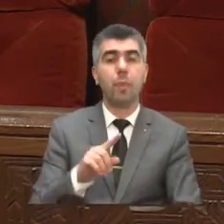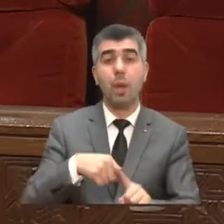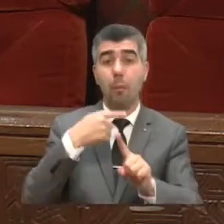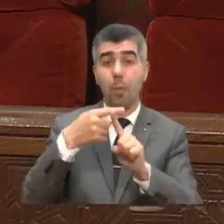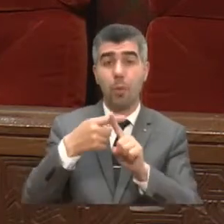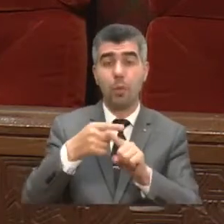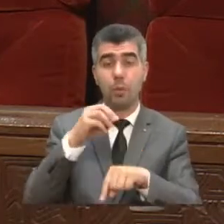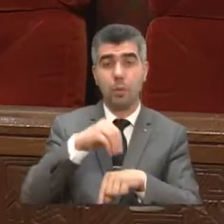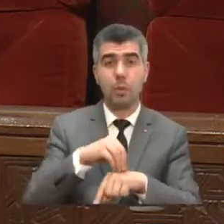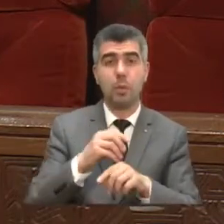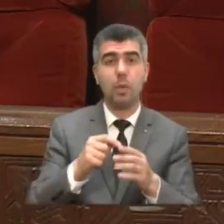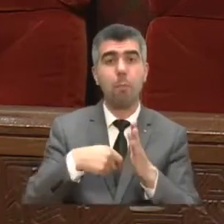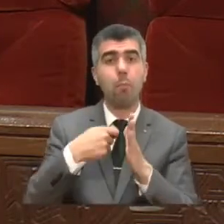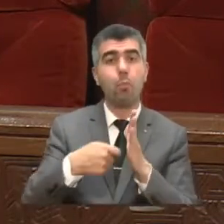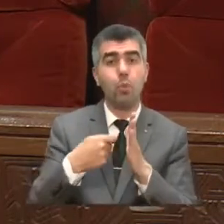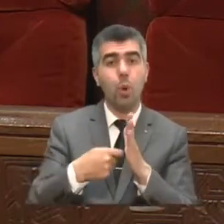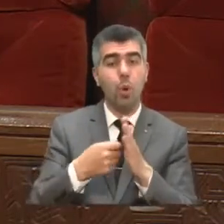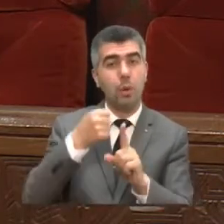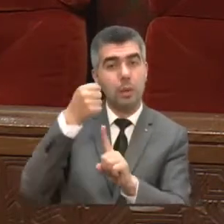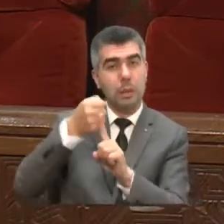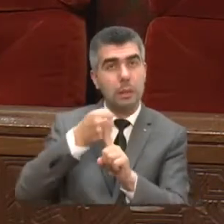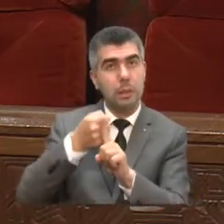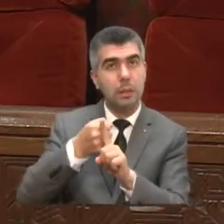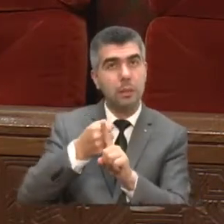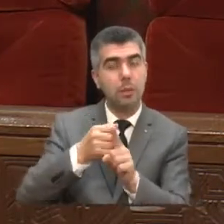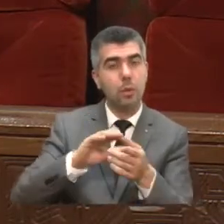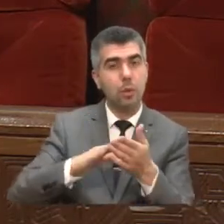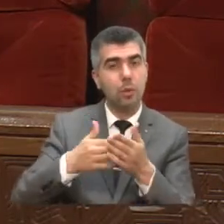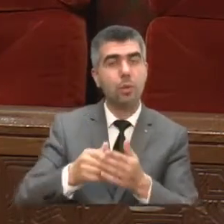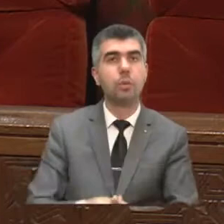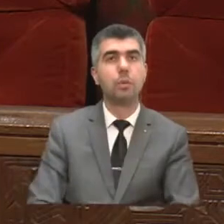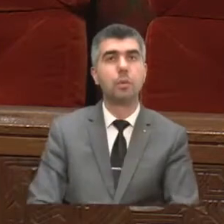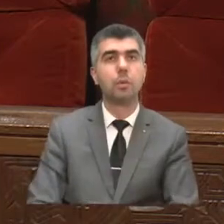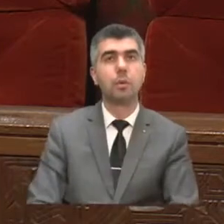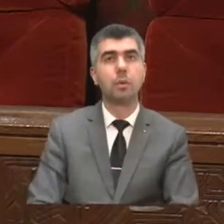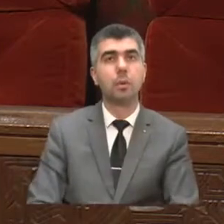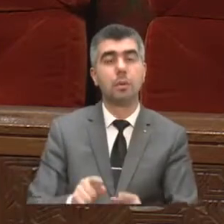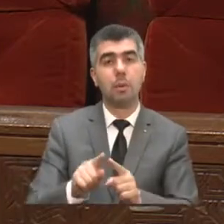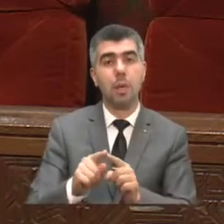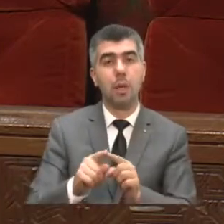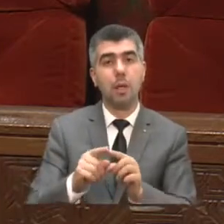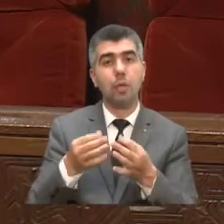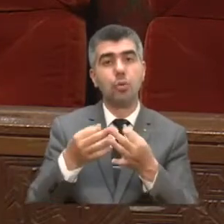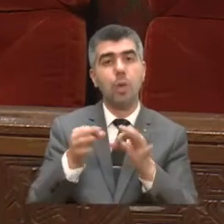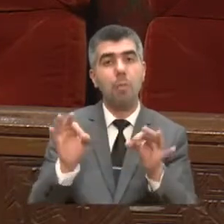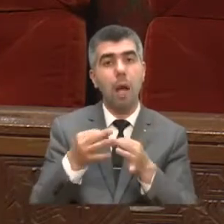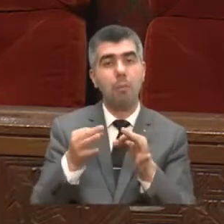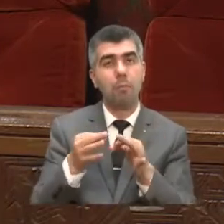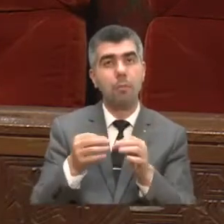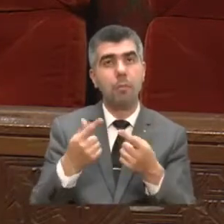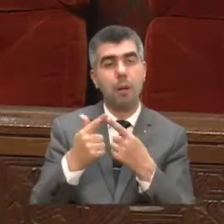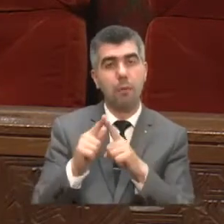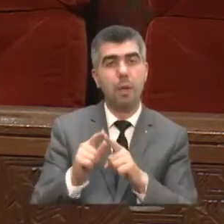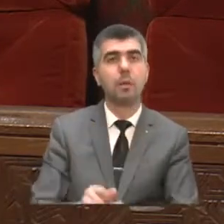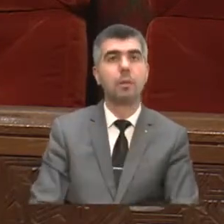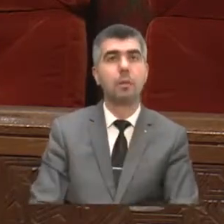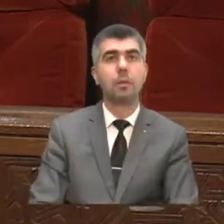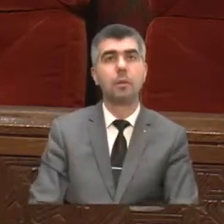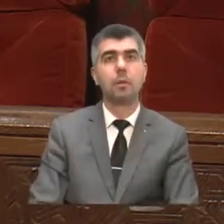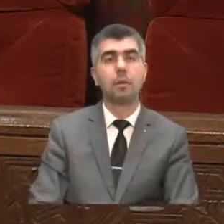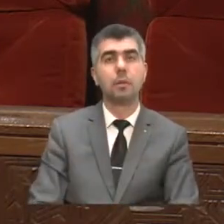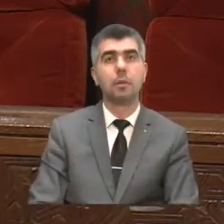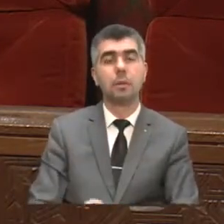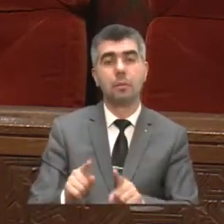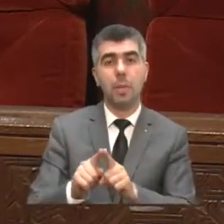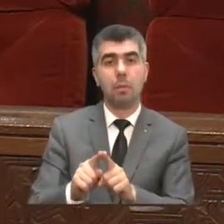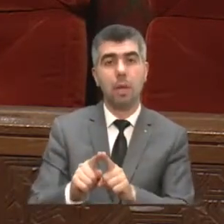اللي كنشتغلوا عليه، واحد البروجي بيلوت اللي غيكون ديال دور الشباب متنقله، حيت لاحظنا بان